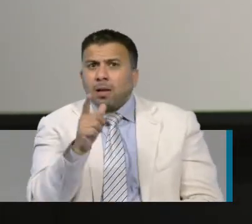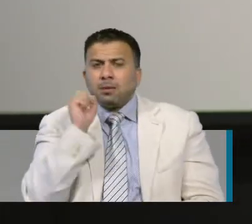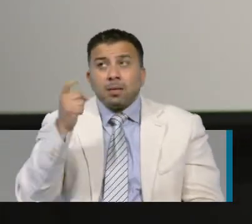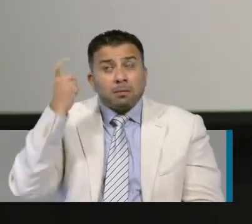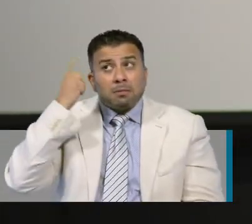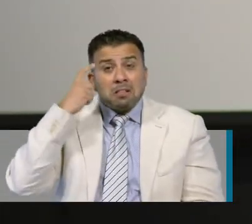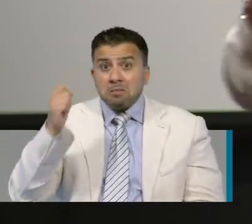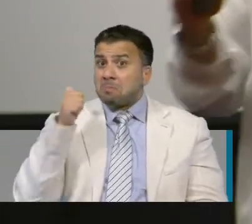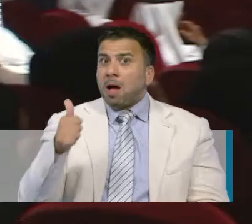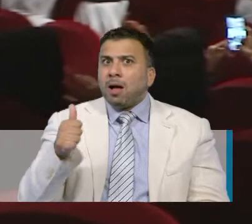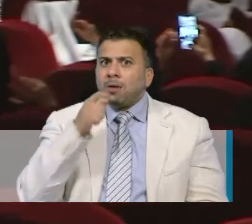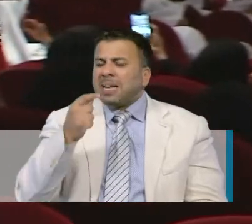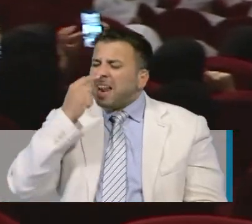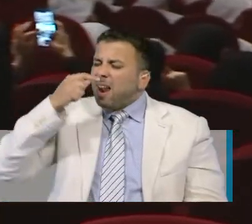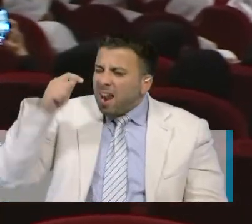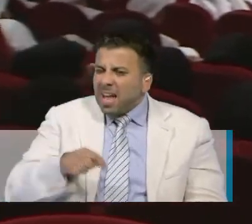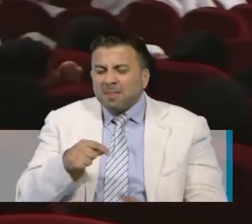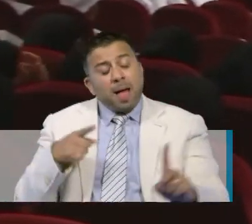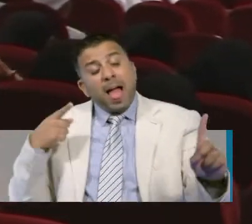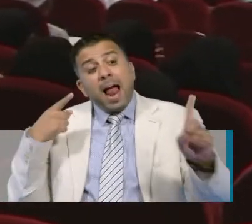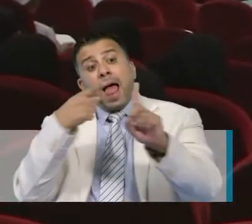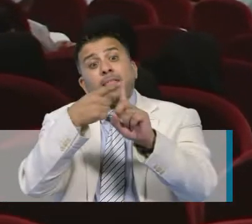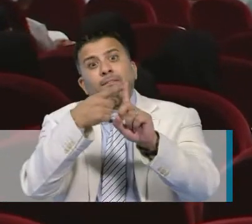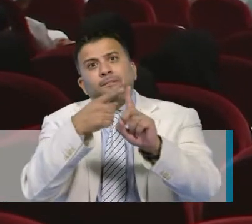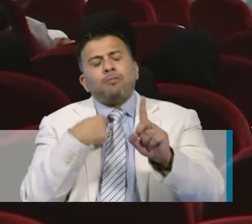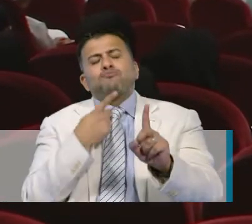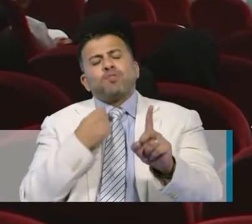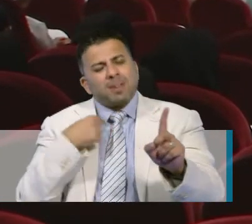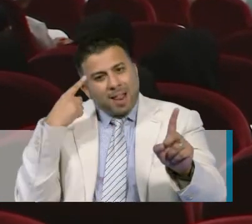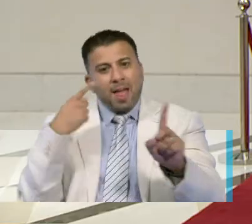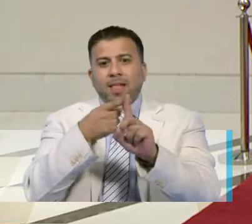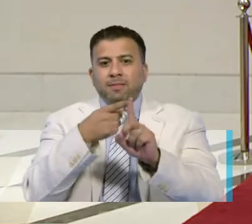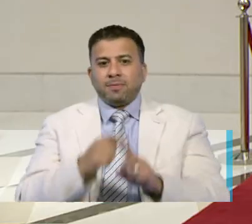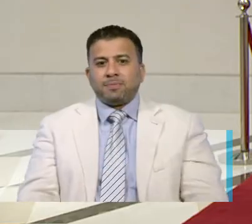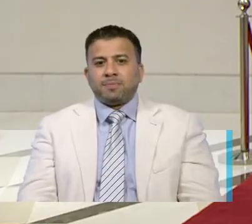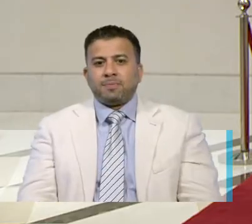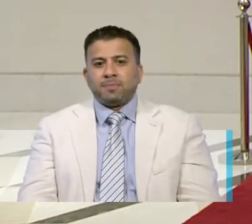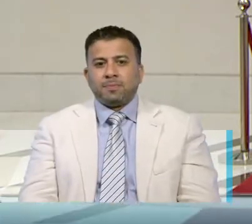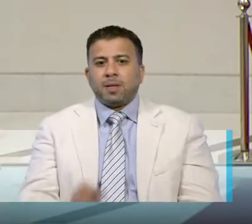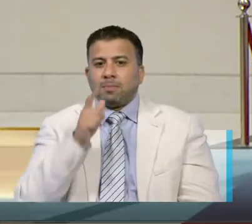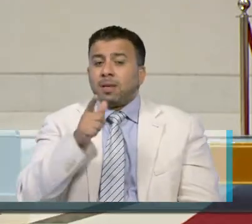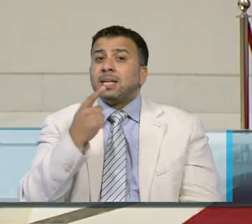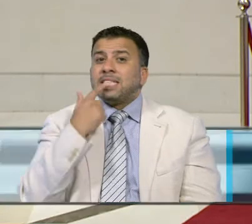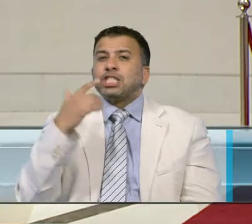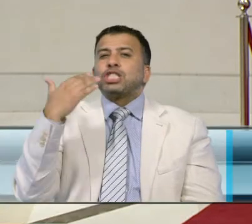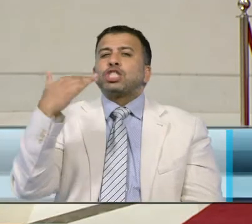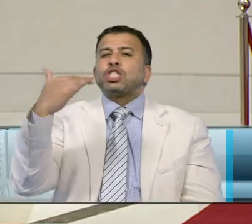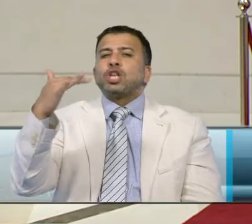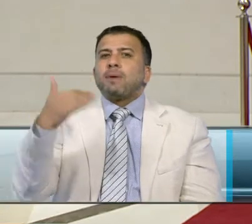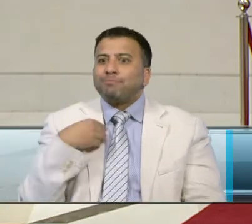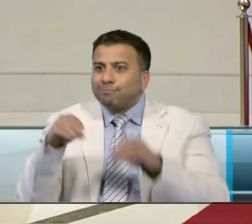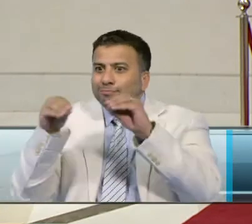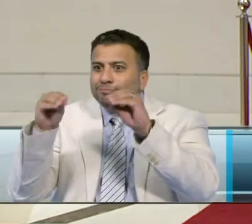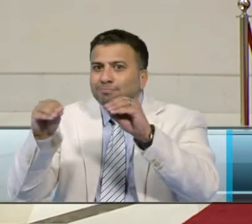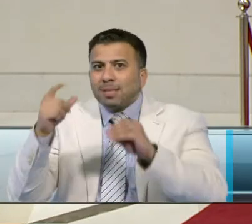الذهنية والإصرار لنيل الهدف المرجو. الهدف منها كان هو أن نلهم الشباب